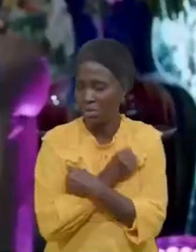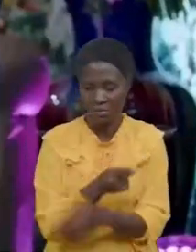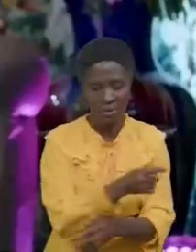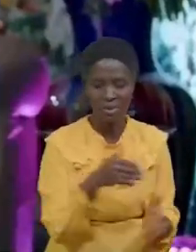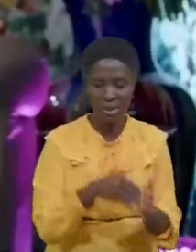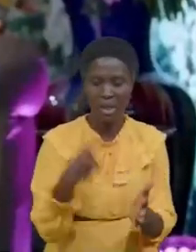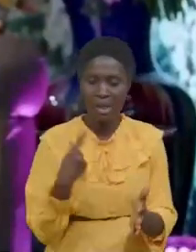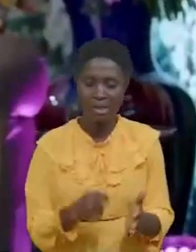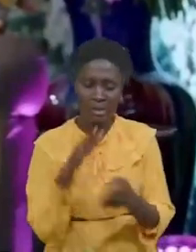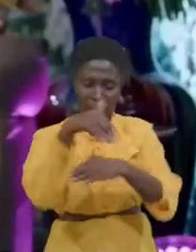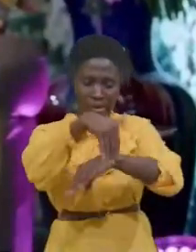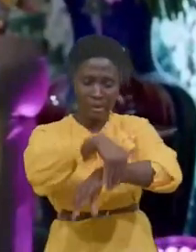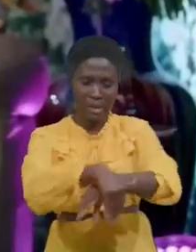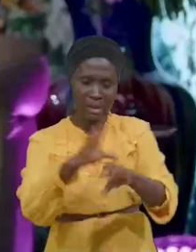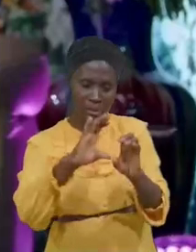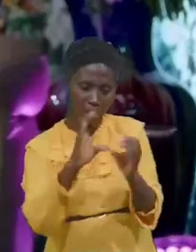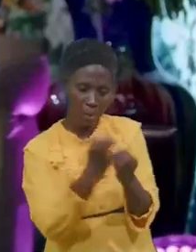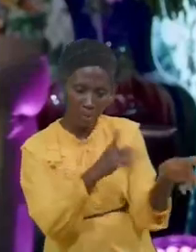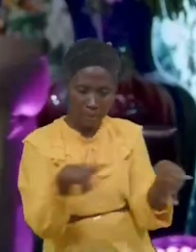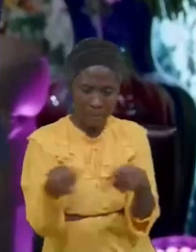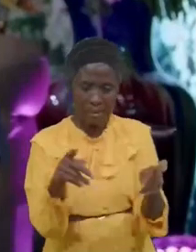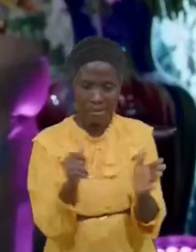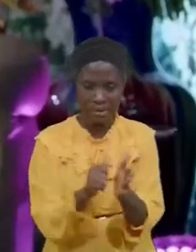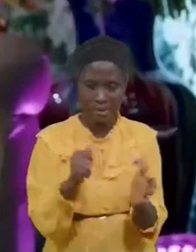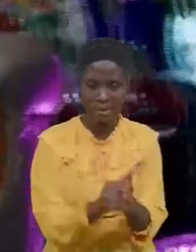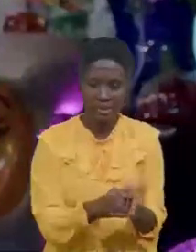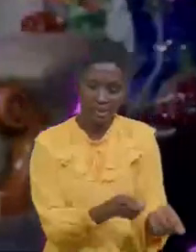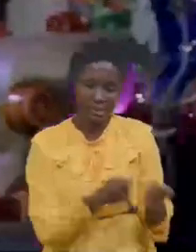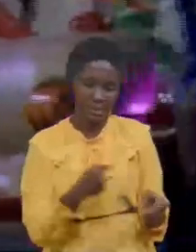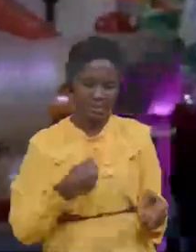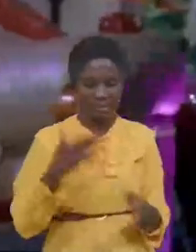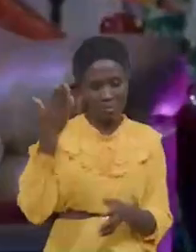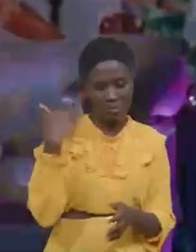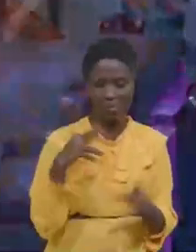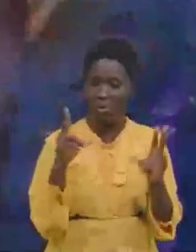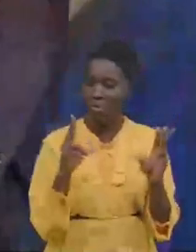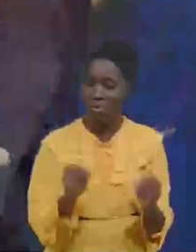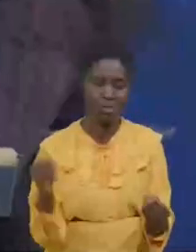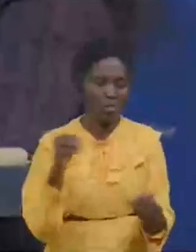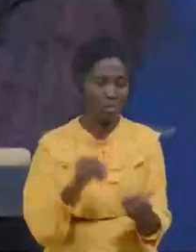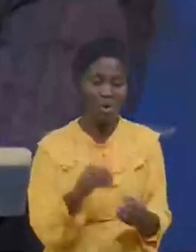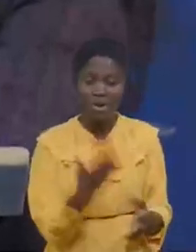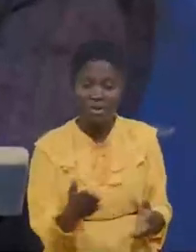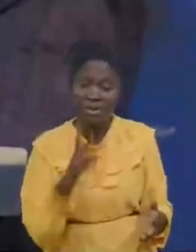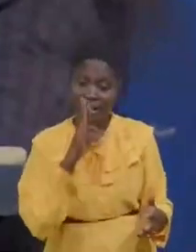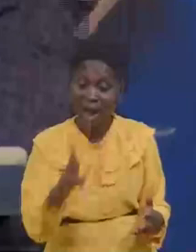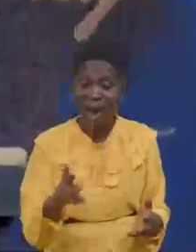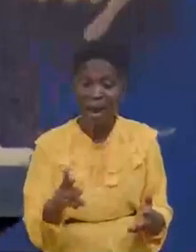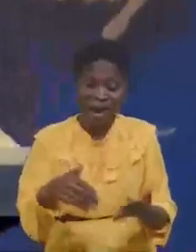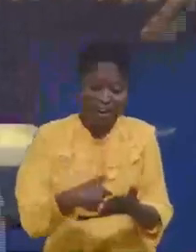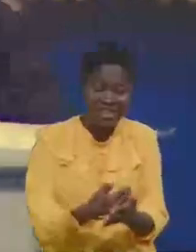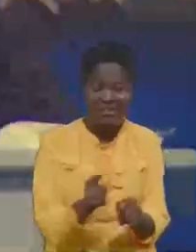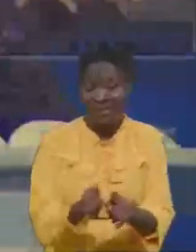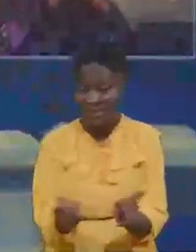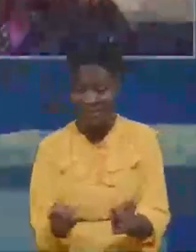Les boîtes de nuit qui m'attiraient, je n'ai plus d'attraction pour ces choses. Les choses